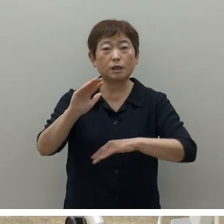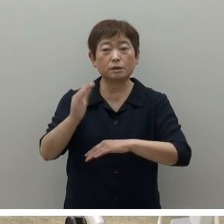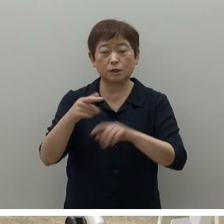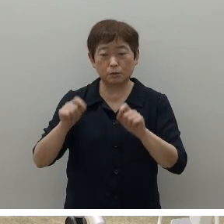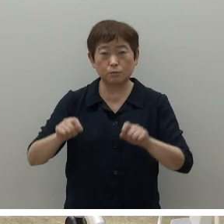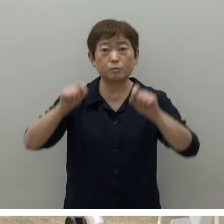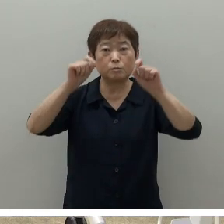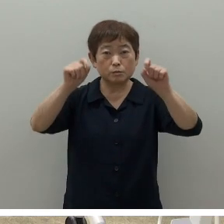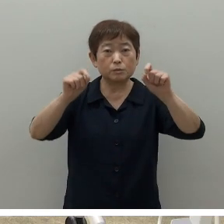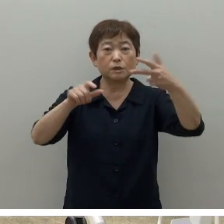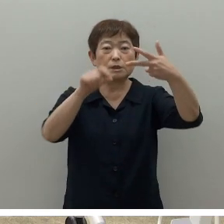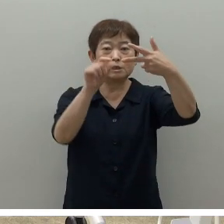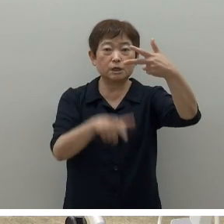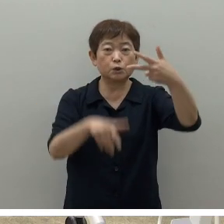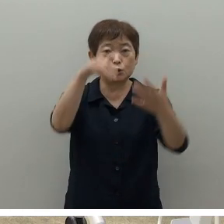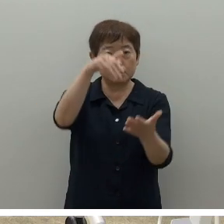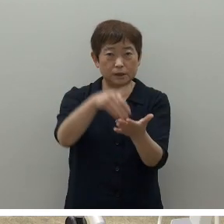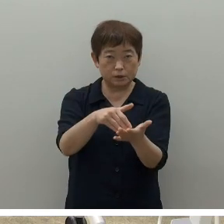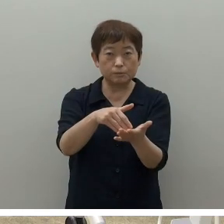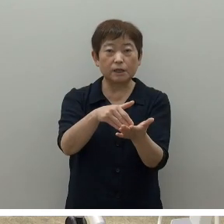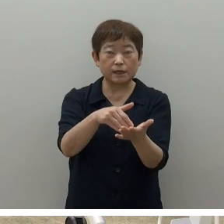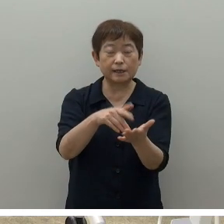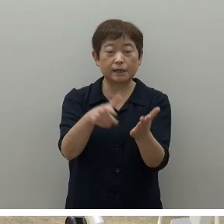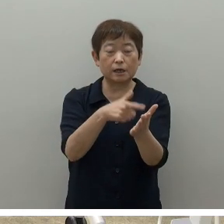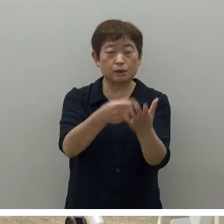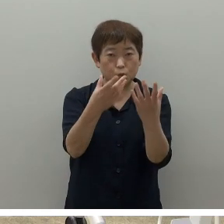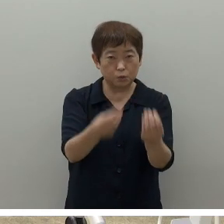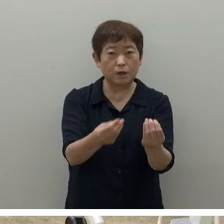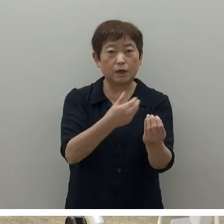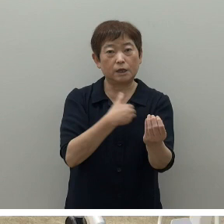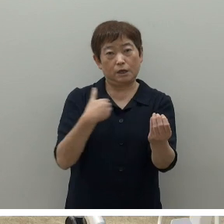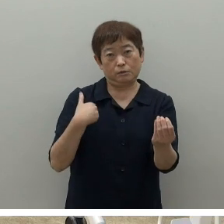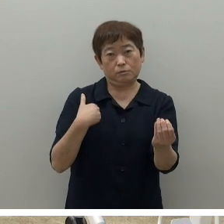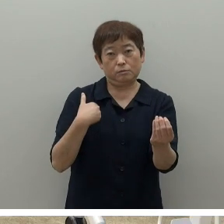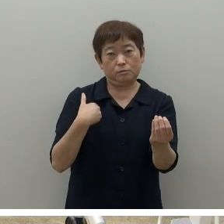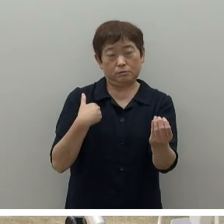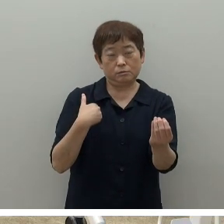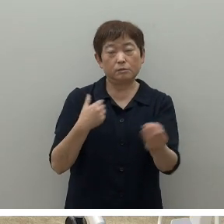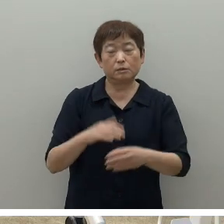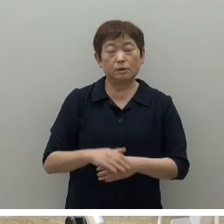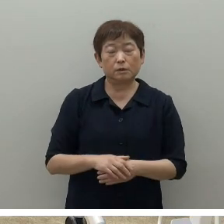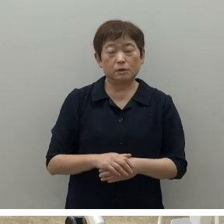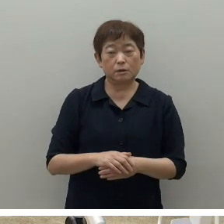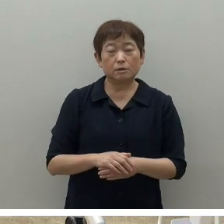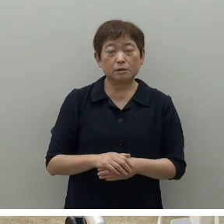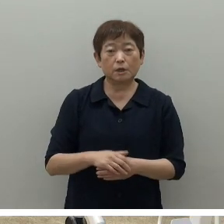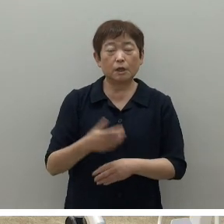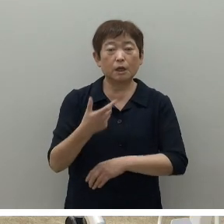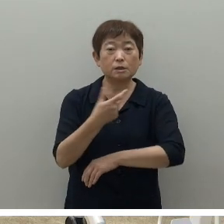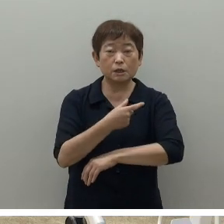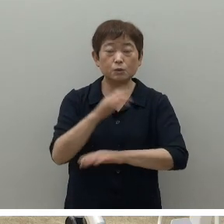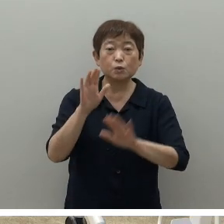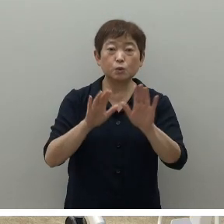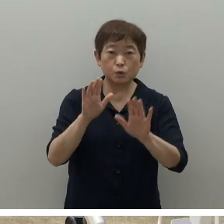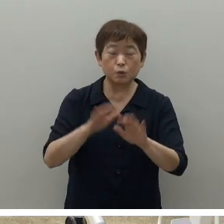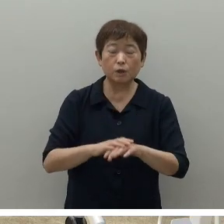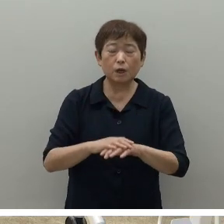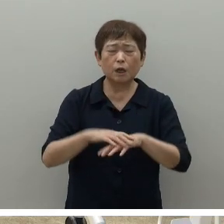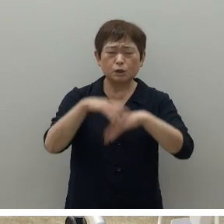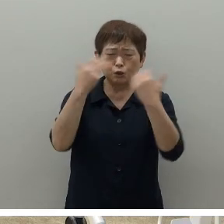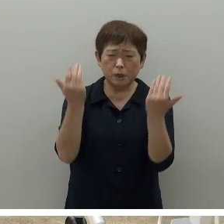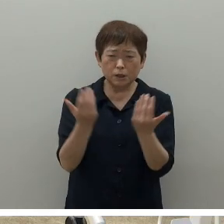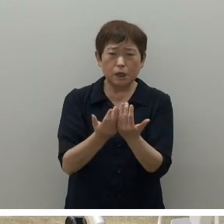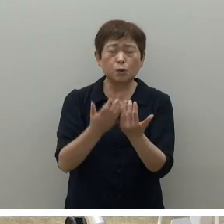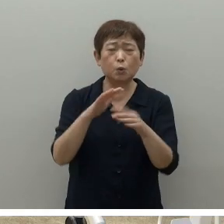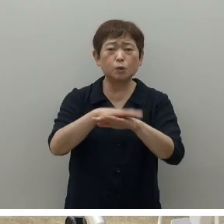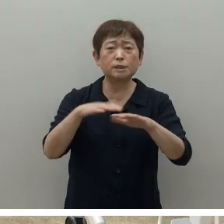末までに早めることができました。その後ですね、全体の接種ですけれども、すべての市民の方